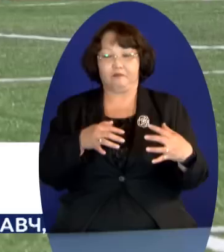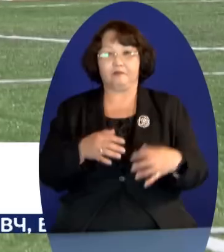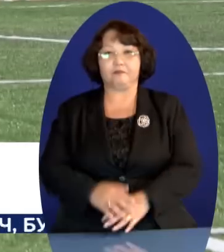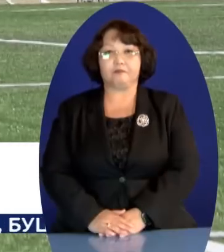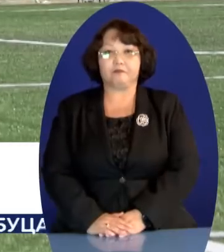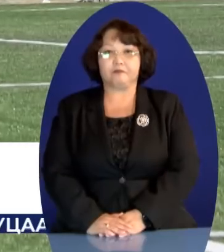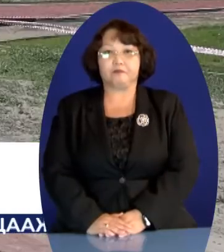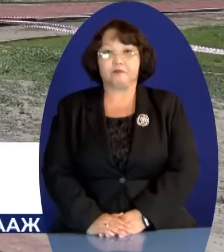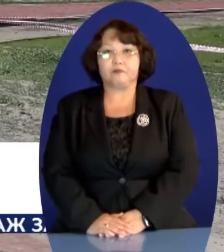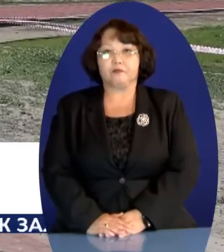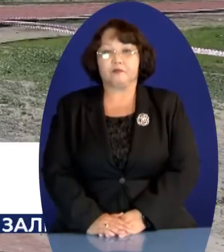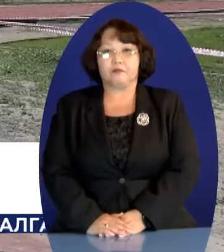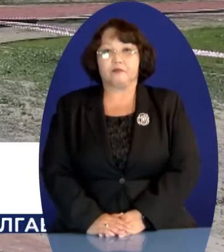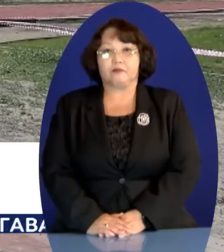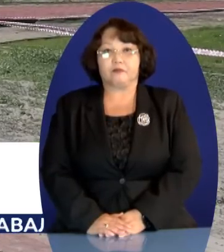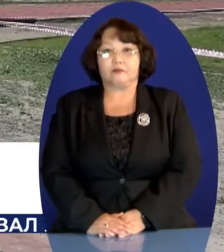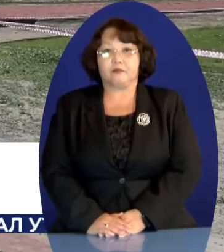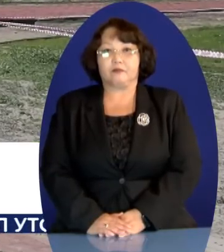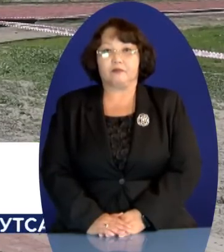тоглолоо.